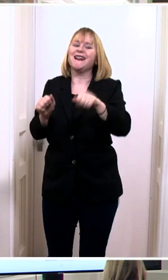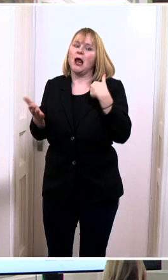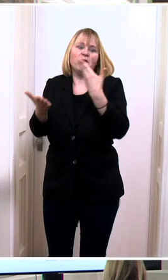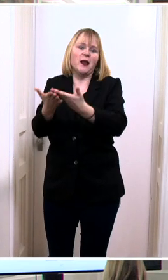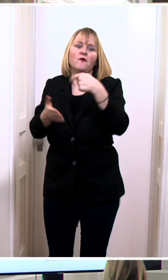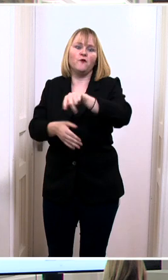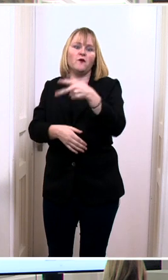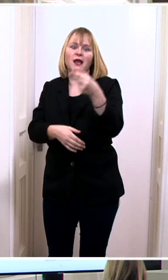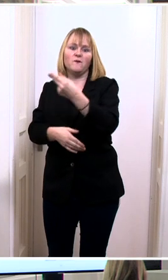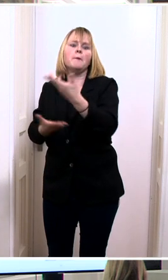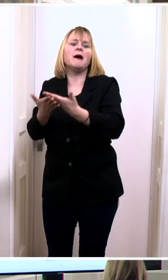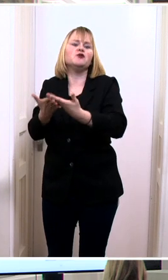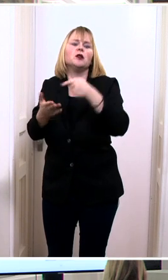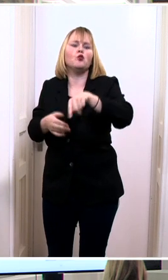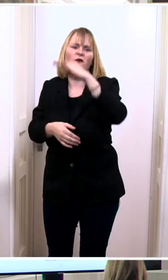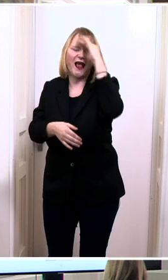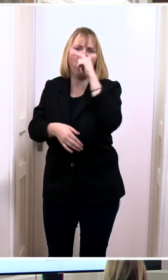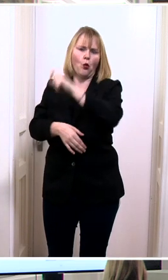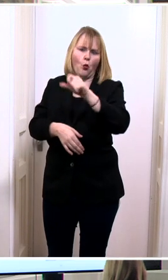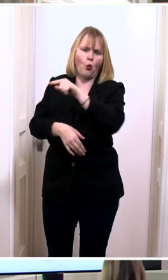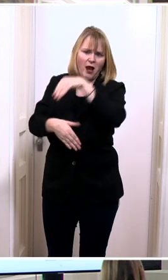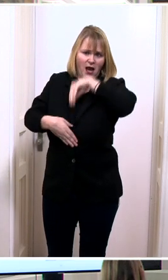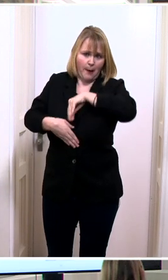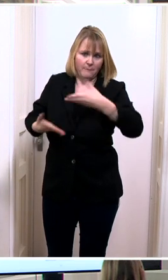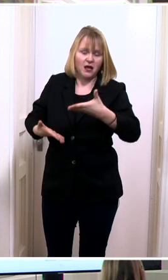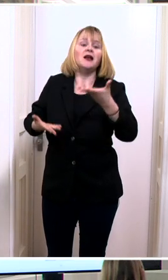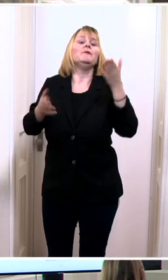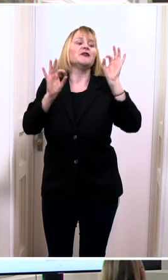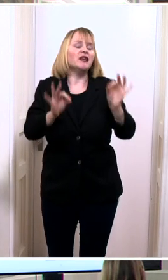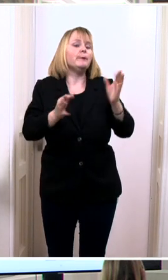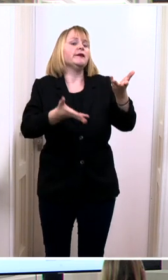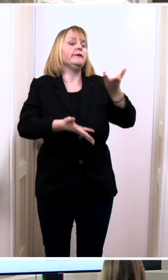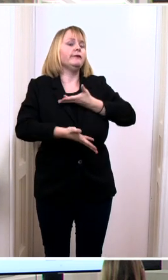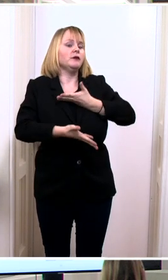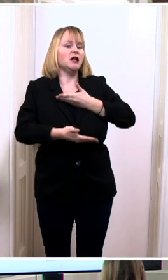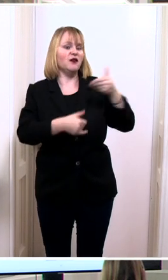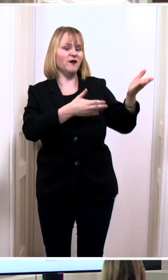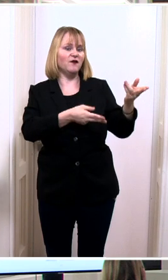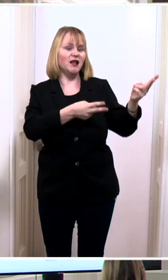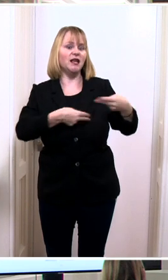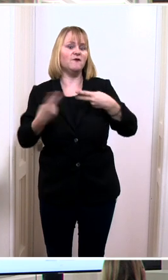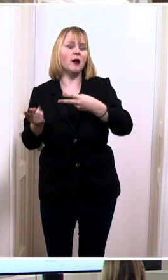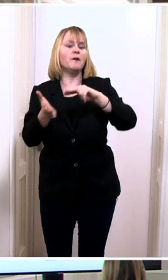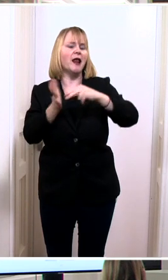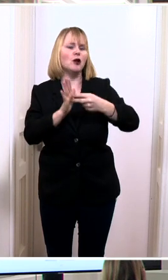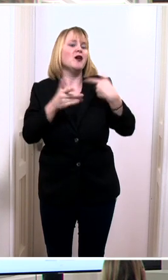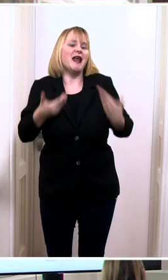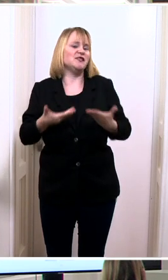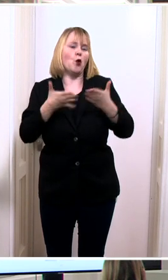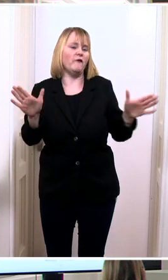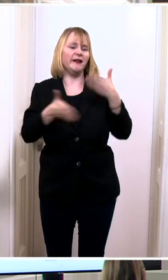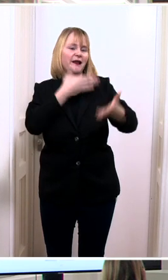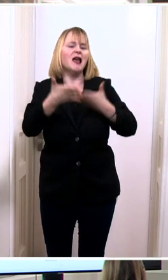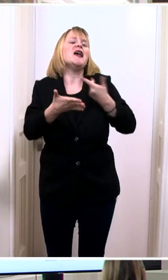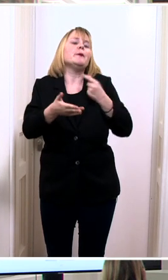Weiß man da vielleicht schon etwas? Also es gibt Lieferplanungen, die machen wir nicht öffentlich, weil die ändern ab und